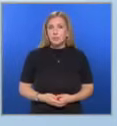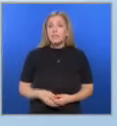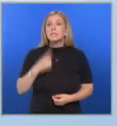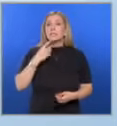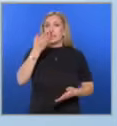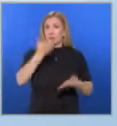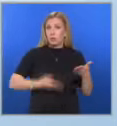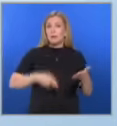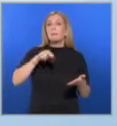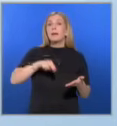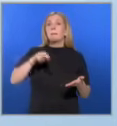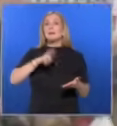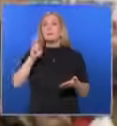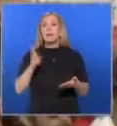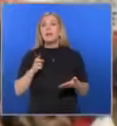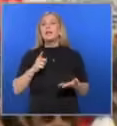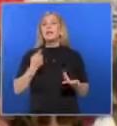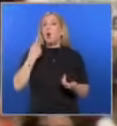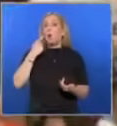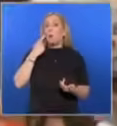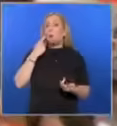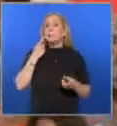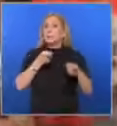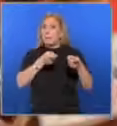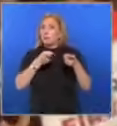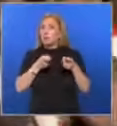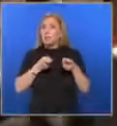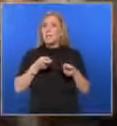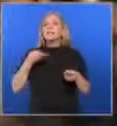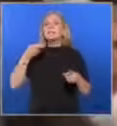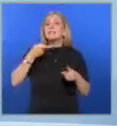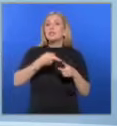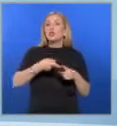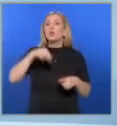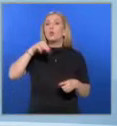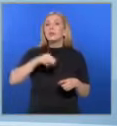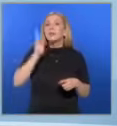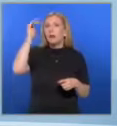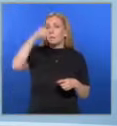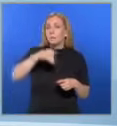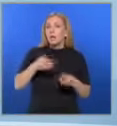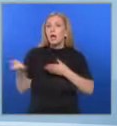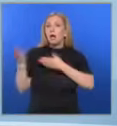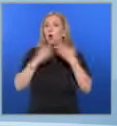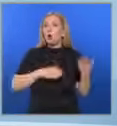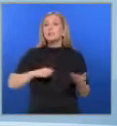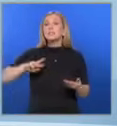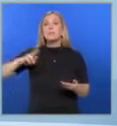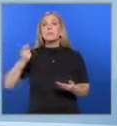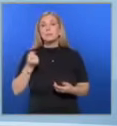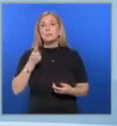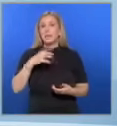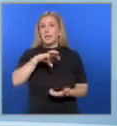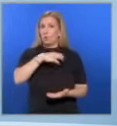За декларацията на ППДБ и опита за покушение срещу Тръмп. Гости в още от деня заместник-председателят на